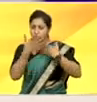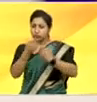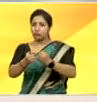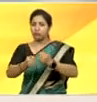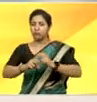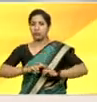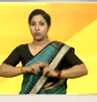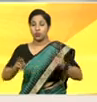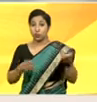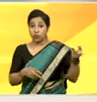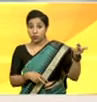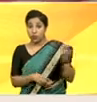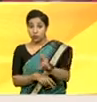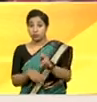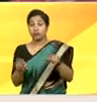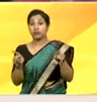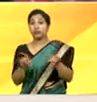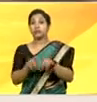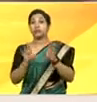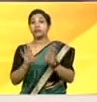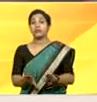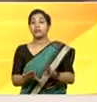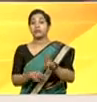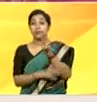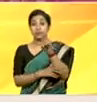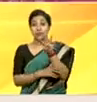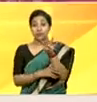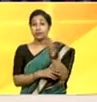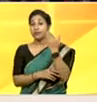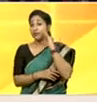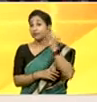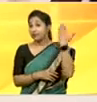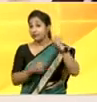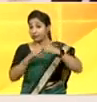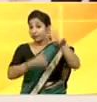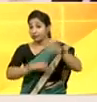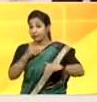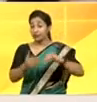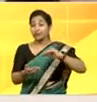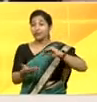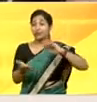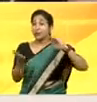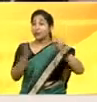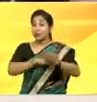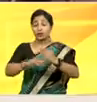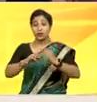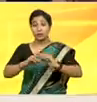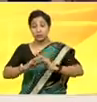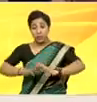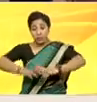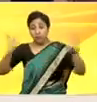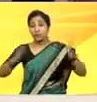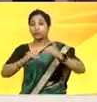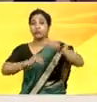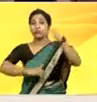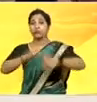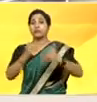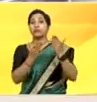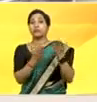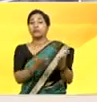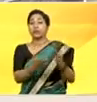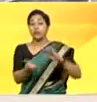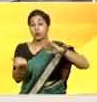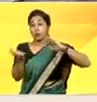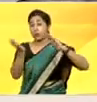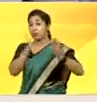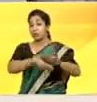विश्वास दोहराया है। 24 का चुनाव दुनिया का सबसे बड़ा चुनाव था।